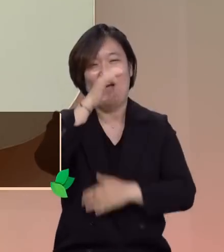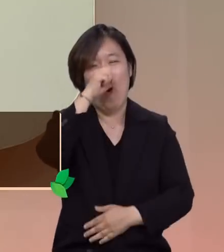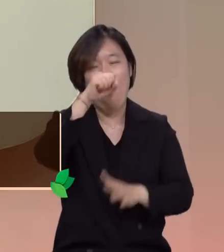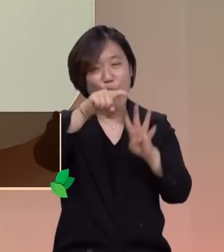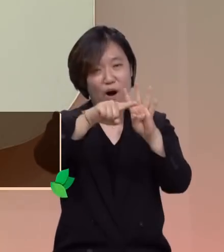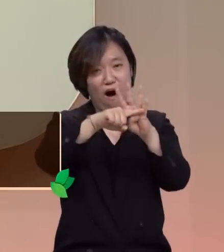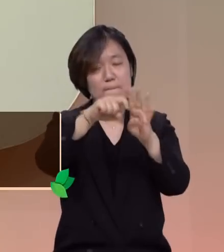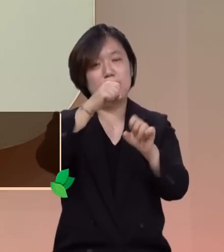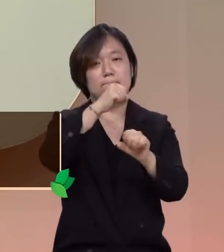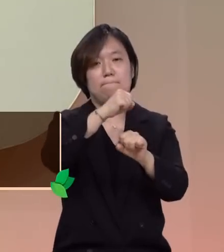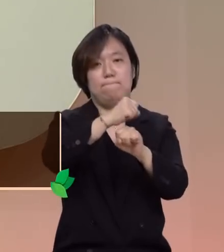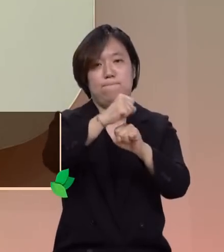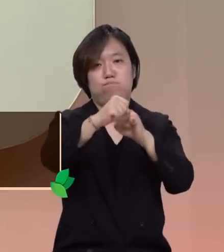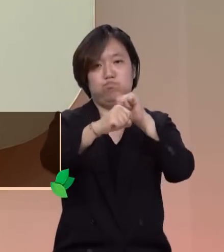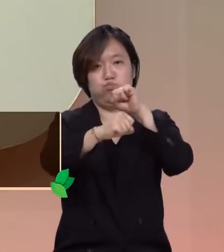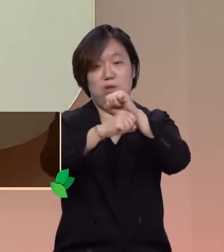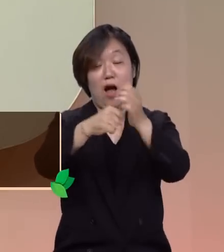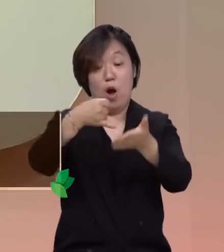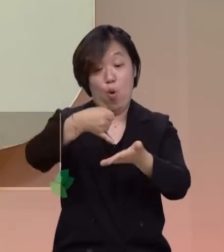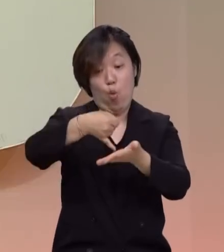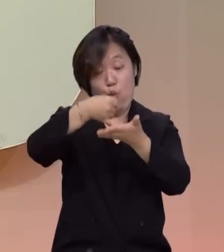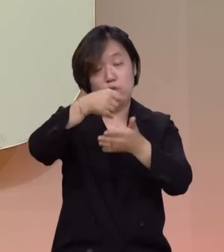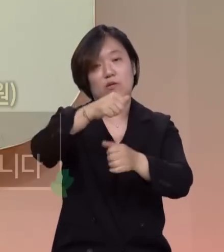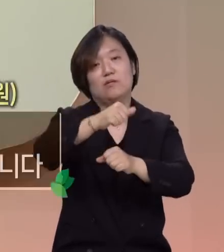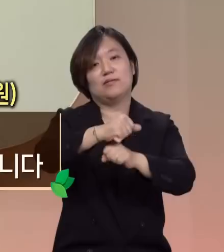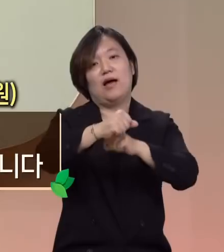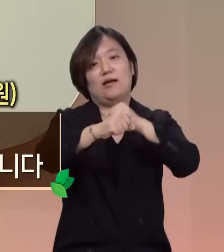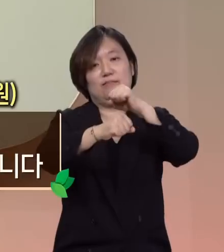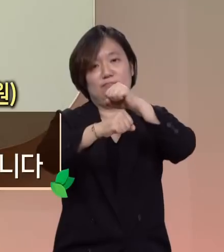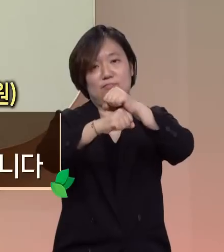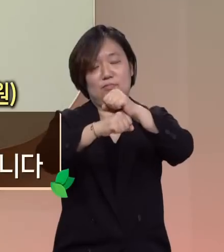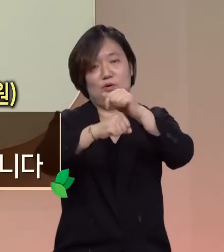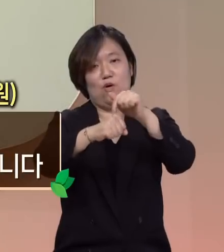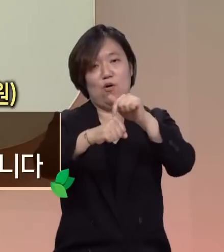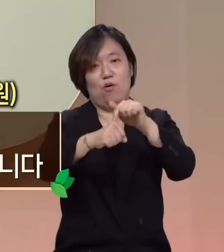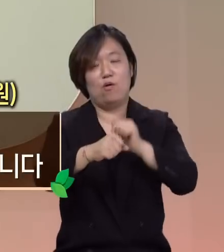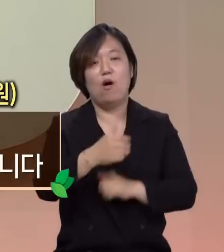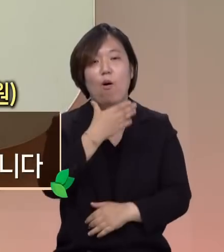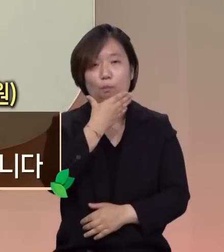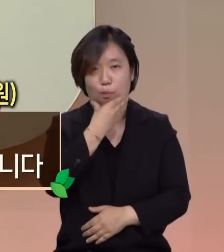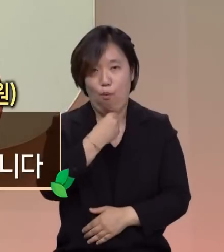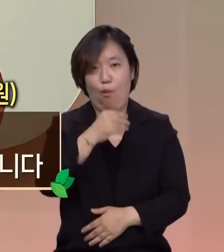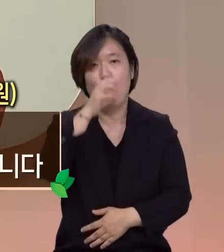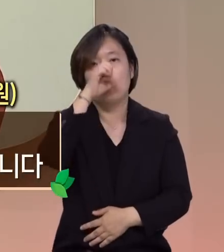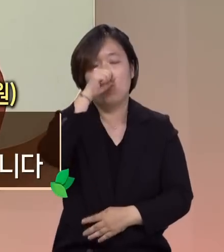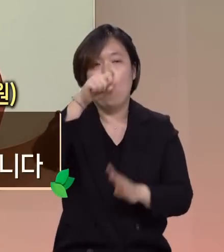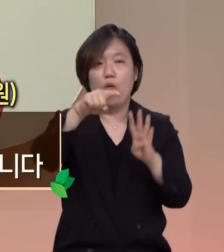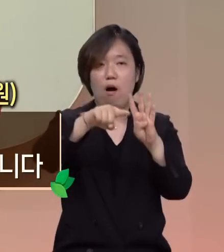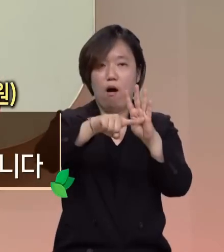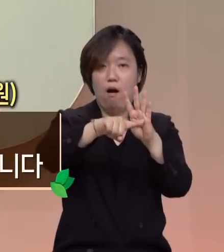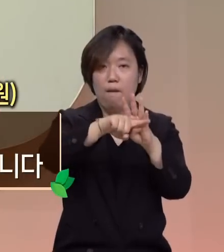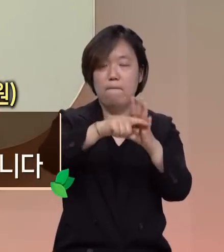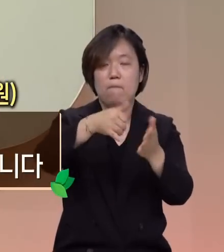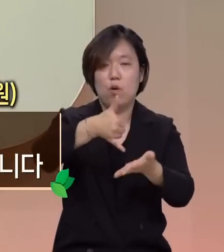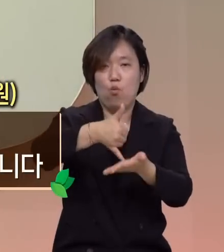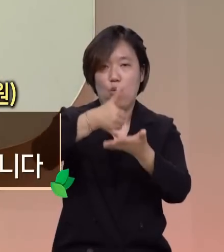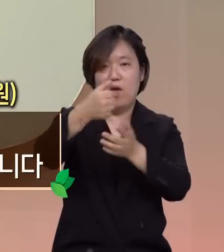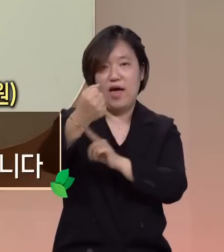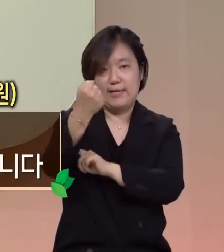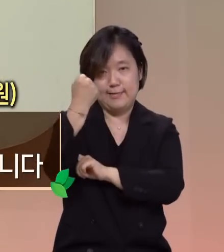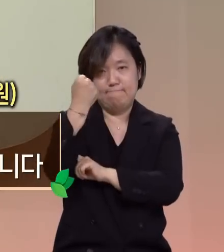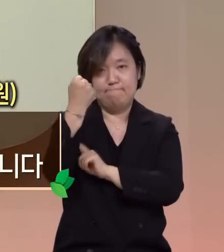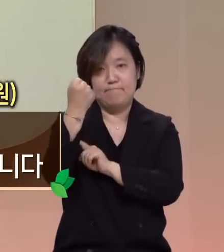선업을 지으십시오 공덕을 쌓으십시오 복과 선업과 공덕의 힘이